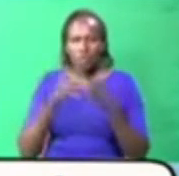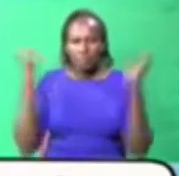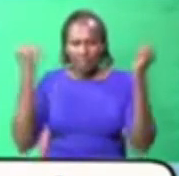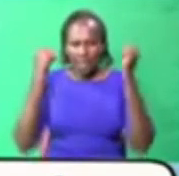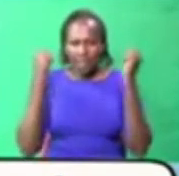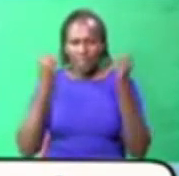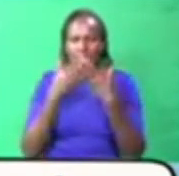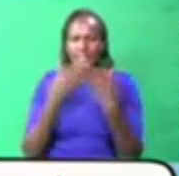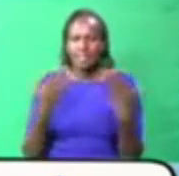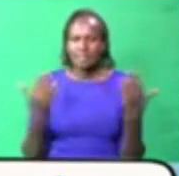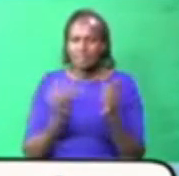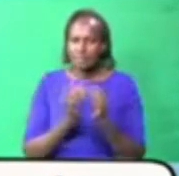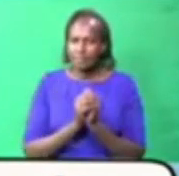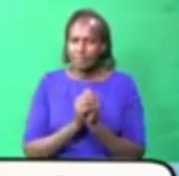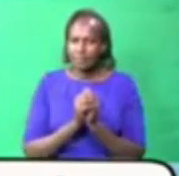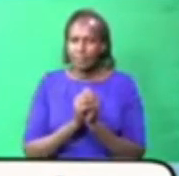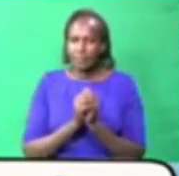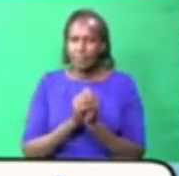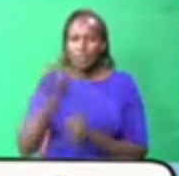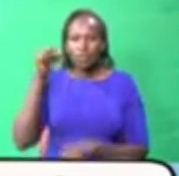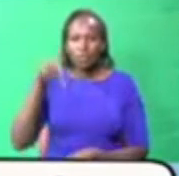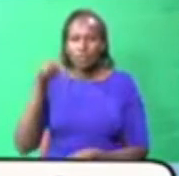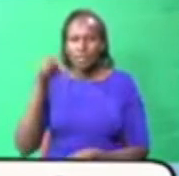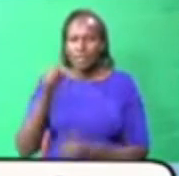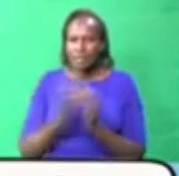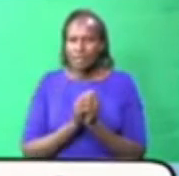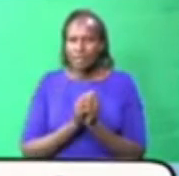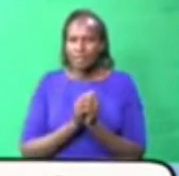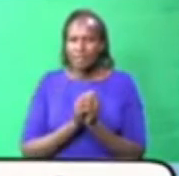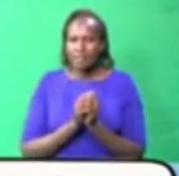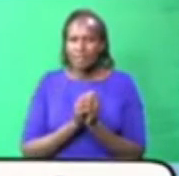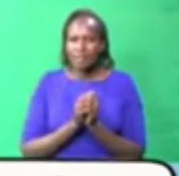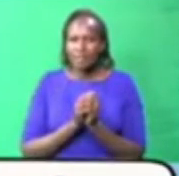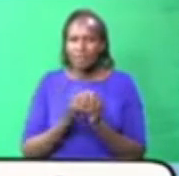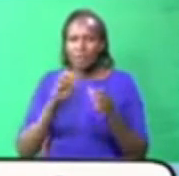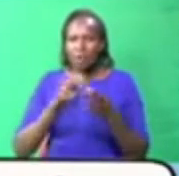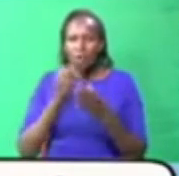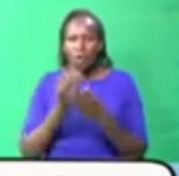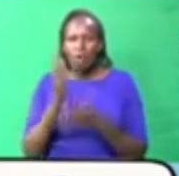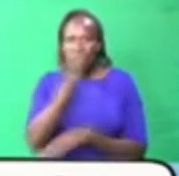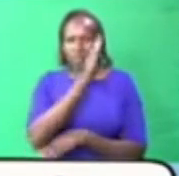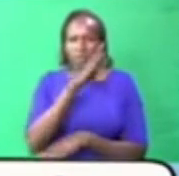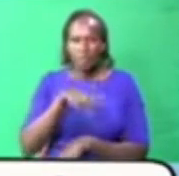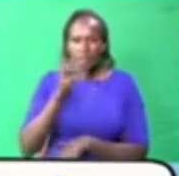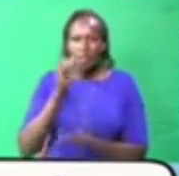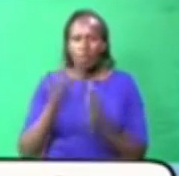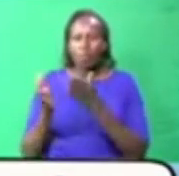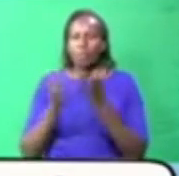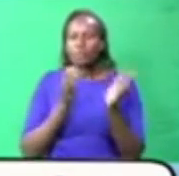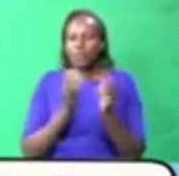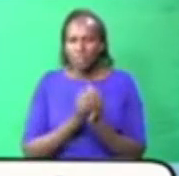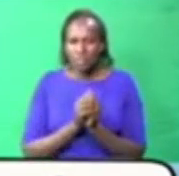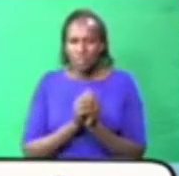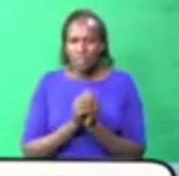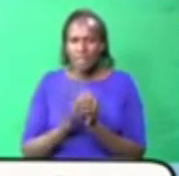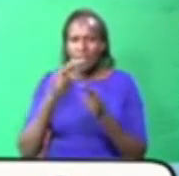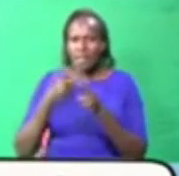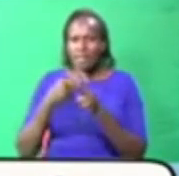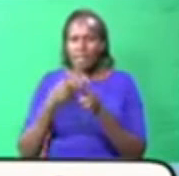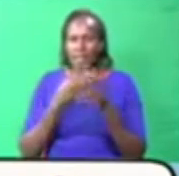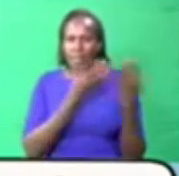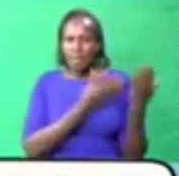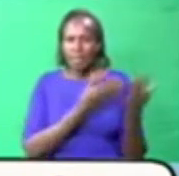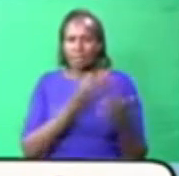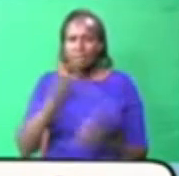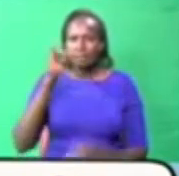fahamu zetu. Na siku ya leo ama dhuhuri ya leo nitachukua nafasi hii, jina langu ni Pastor